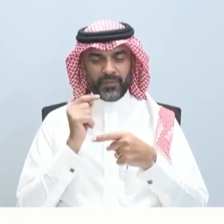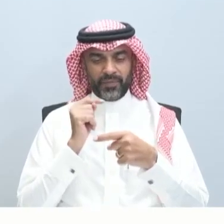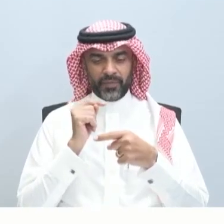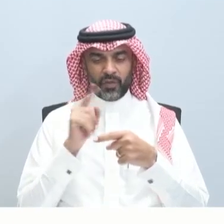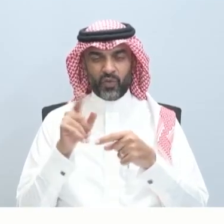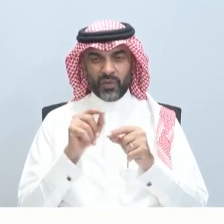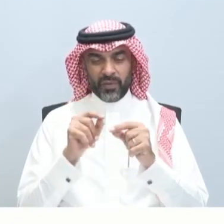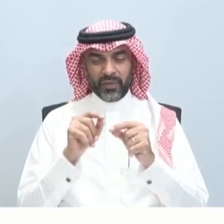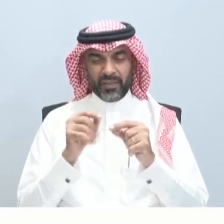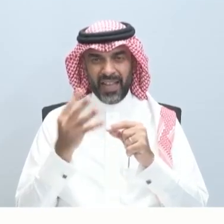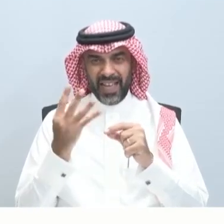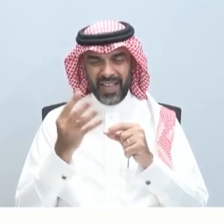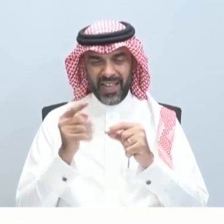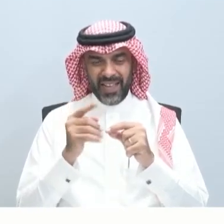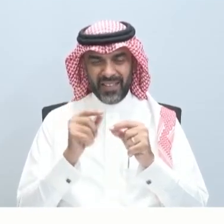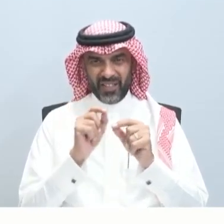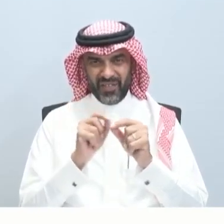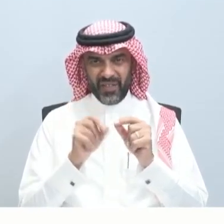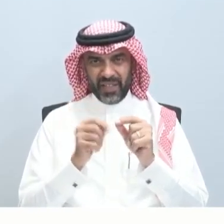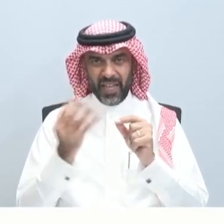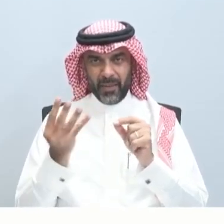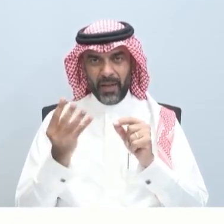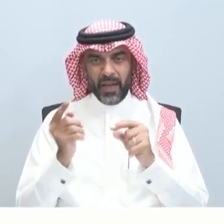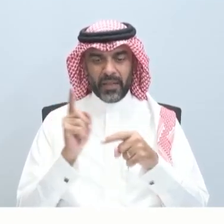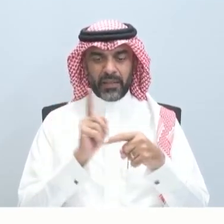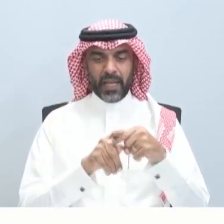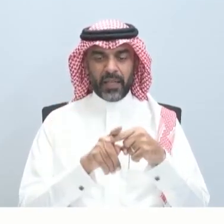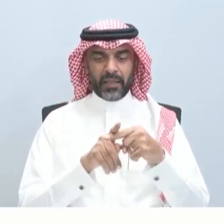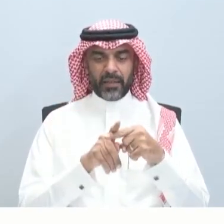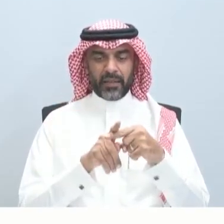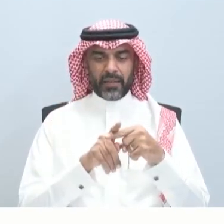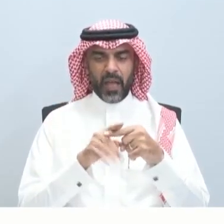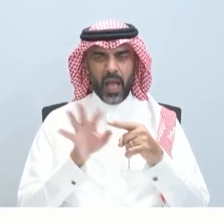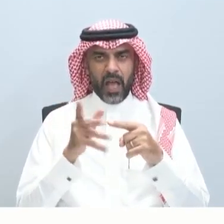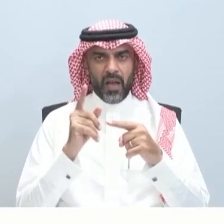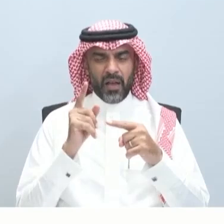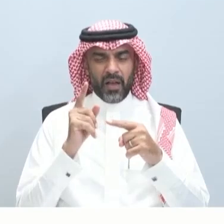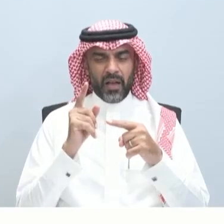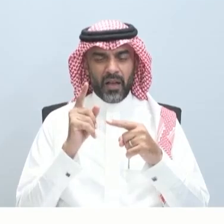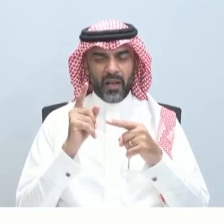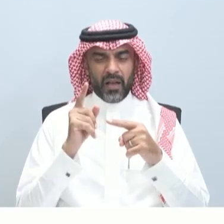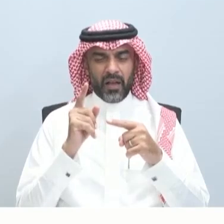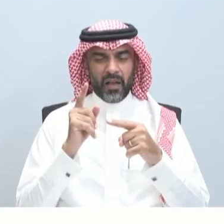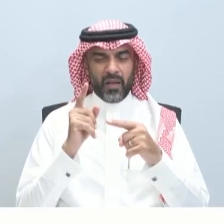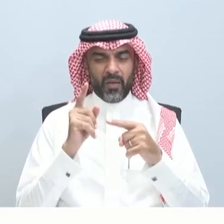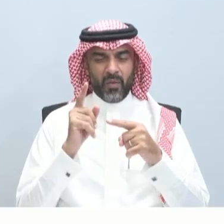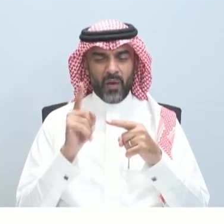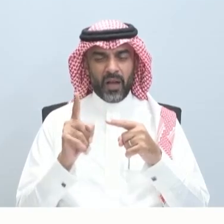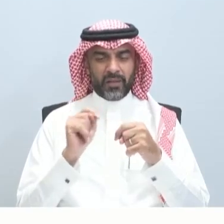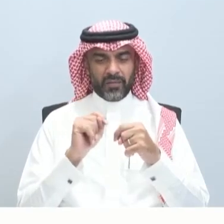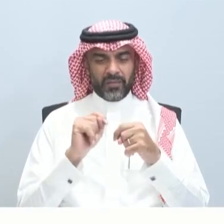اربعه اجزاء من عشره مضافا اليها ماذا ابنائي بنت العدد المطروح وهو